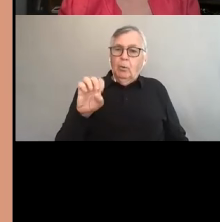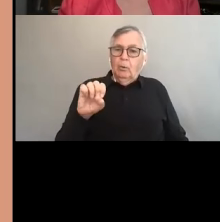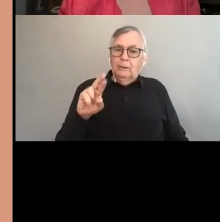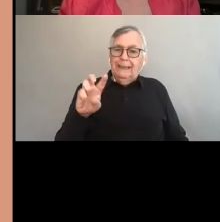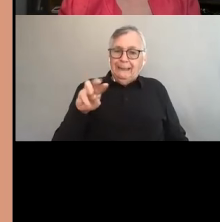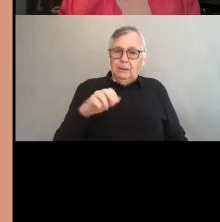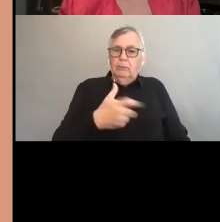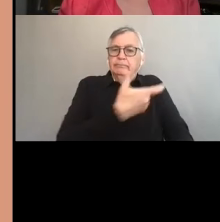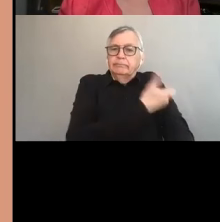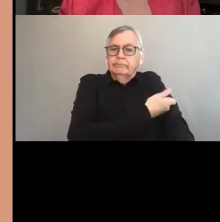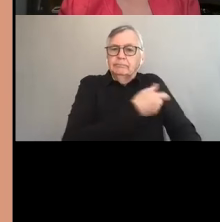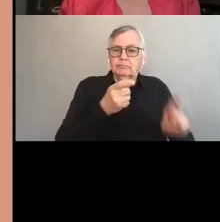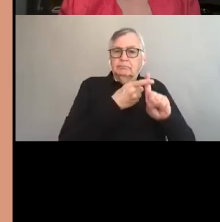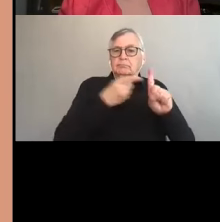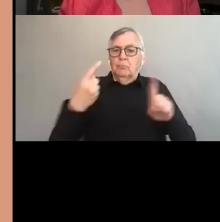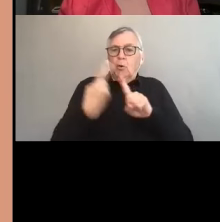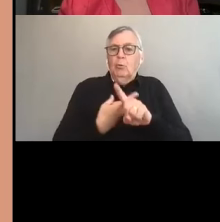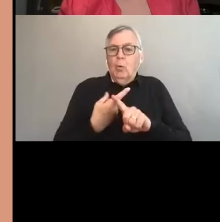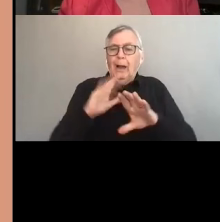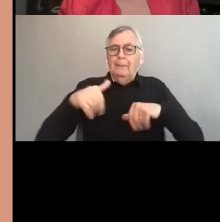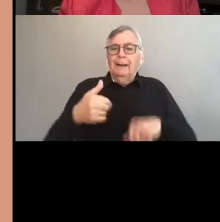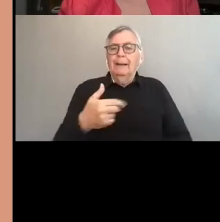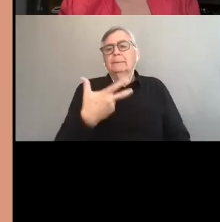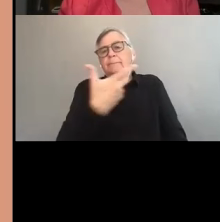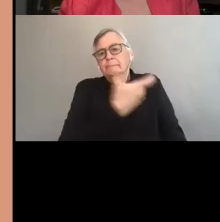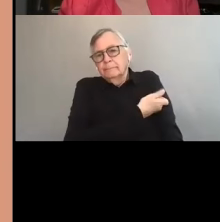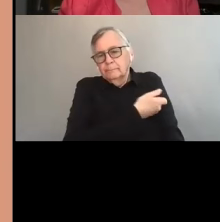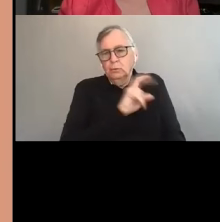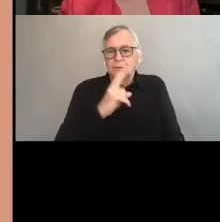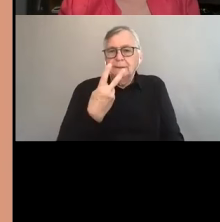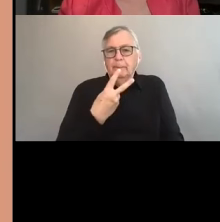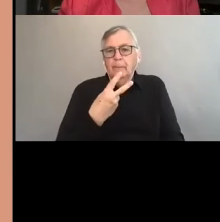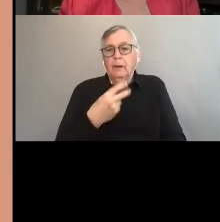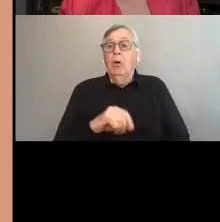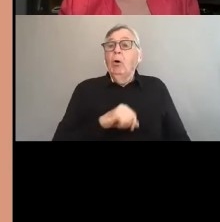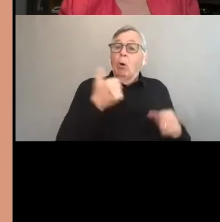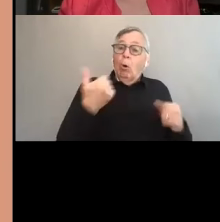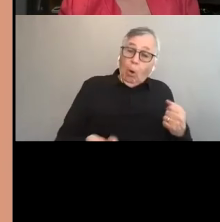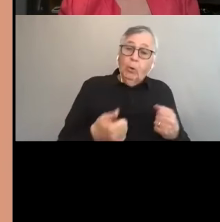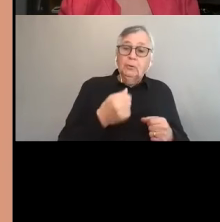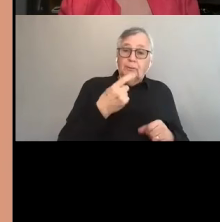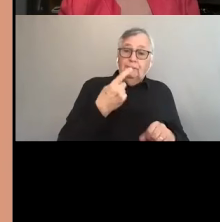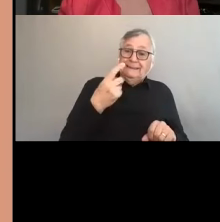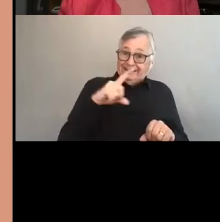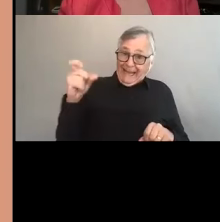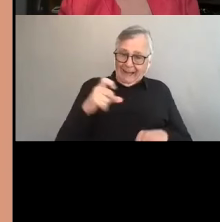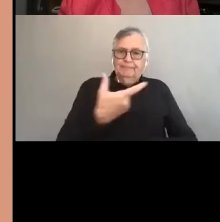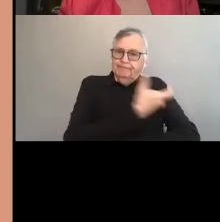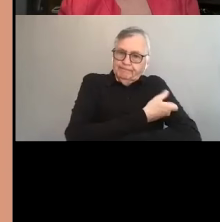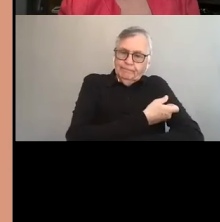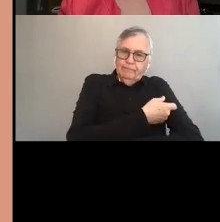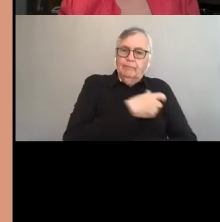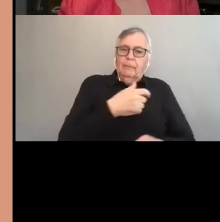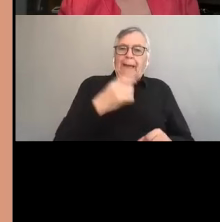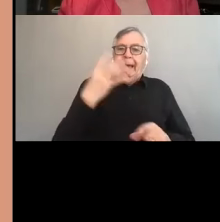un intervalle de 1 mois versus 100 qui vont le recevoir un intervalle de 4 mois. Puis, on va comparer